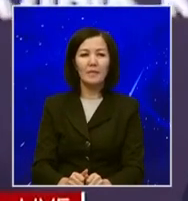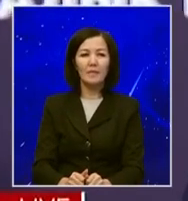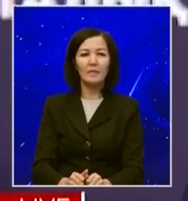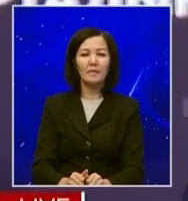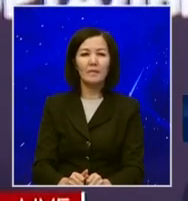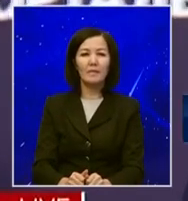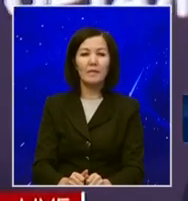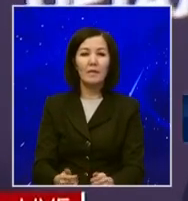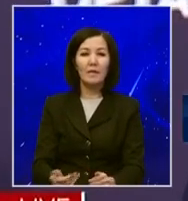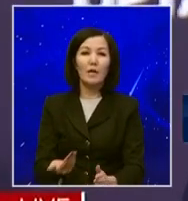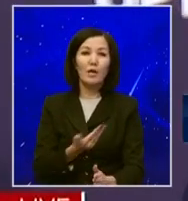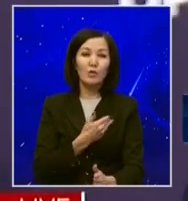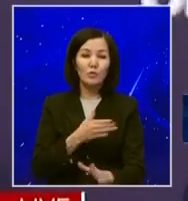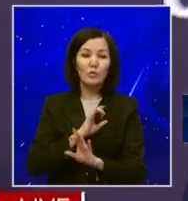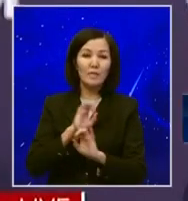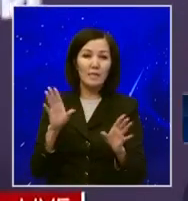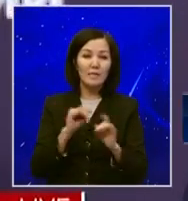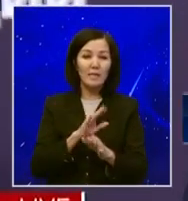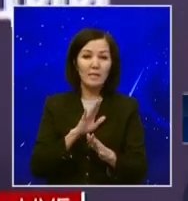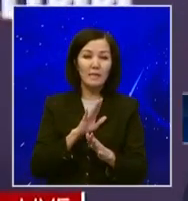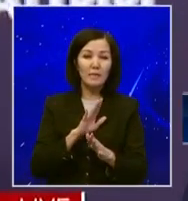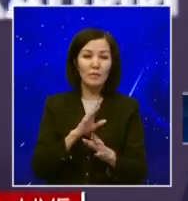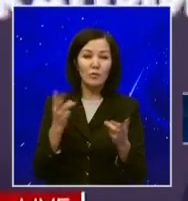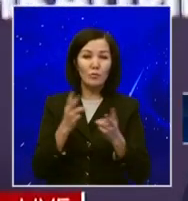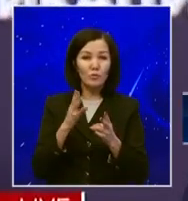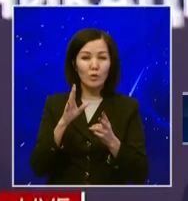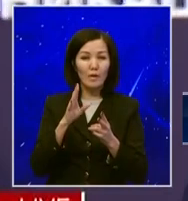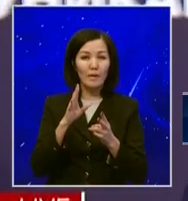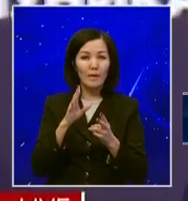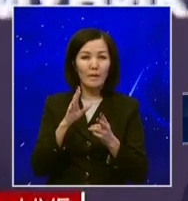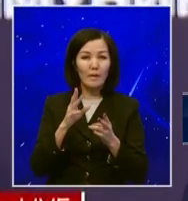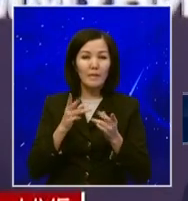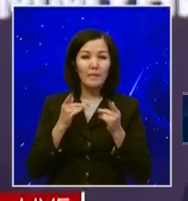Призываю вас всех соблюдать меры профилактики коронавирусной инфекции,